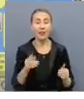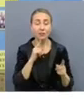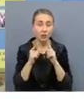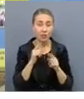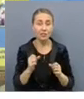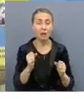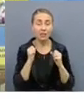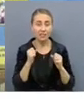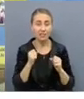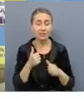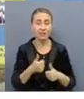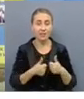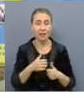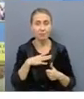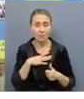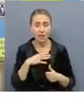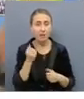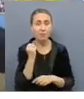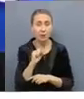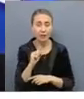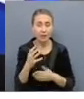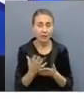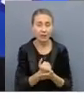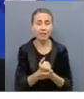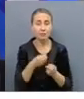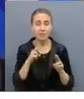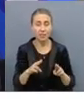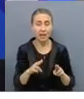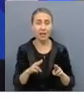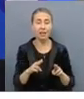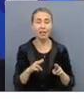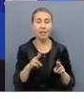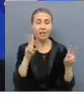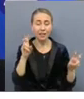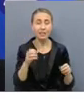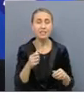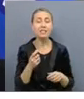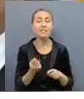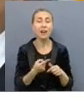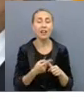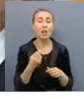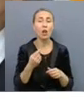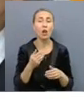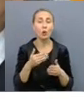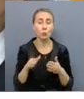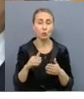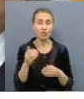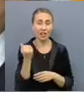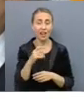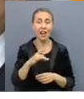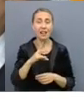спортивные состязания, определены победители по специальным номинациям. Подводя итоги, звание лучшего лидера получили учащийся